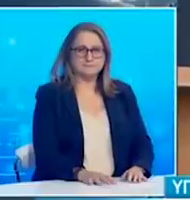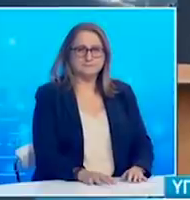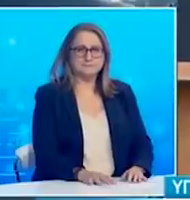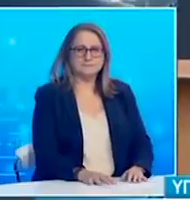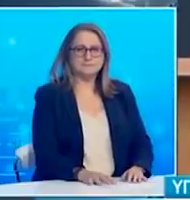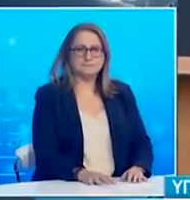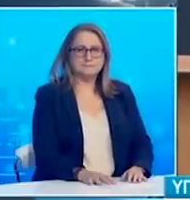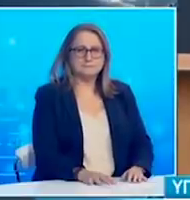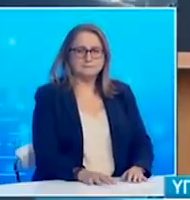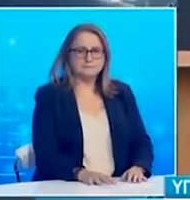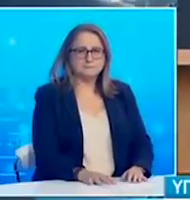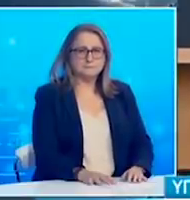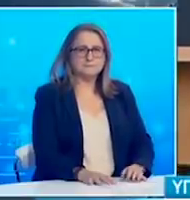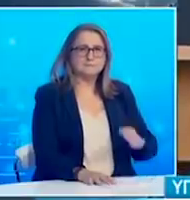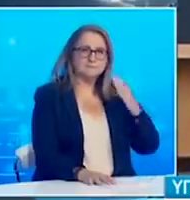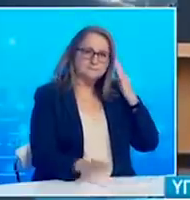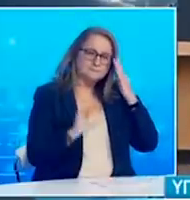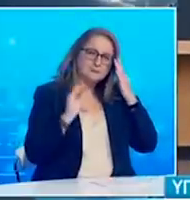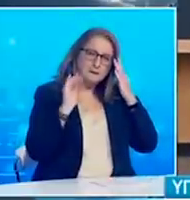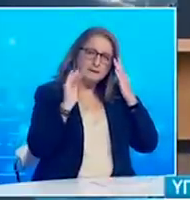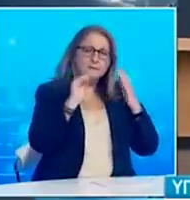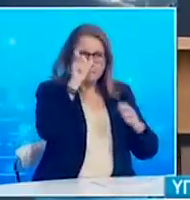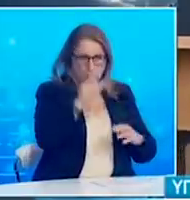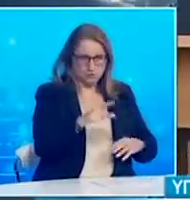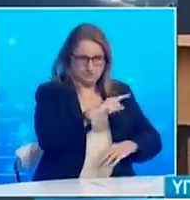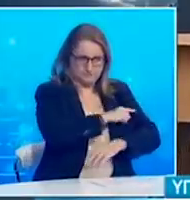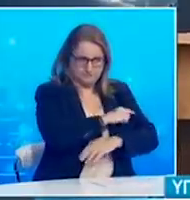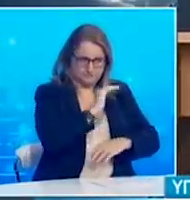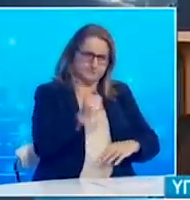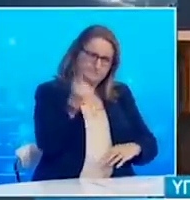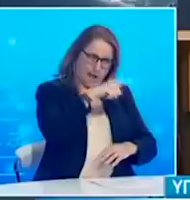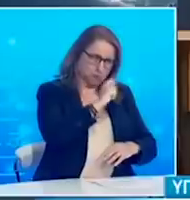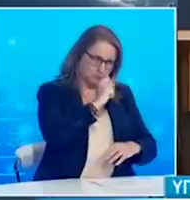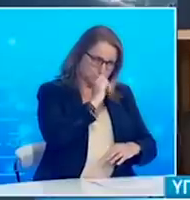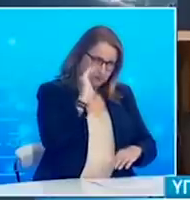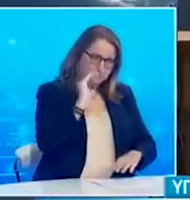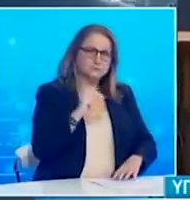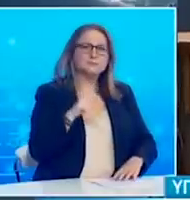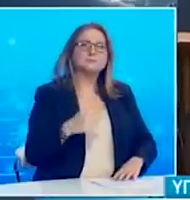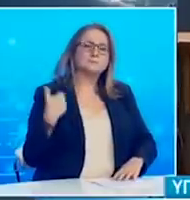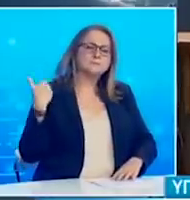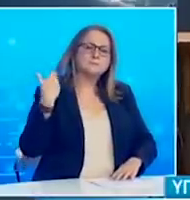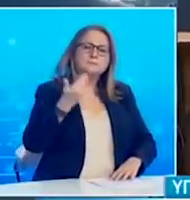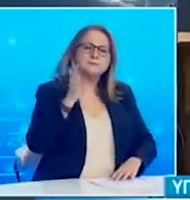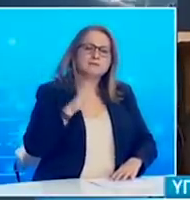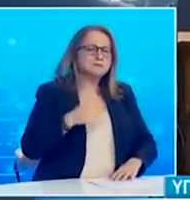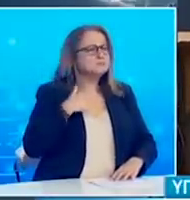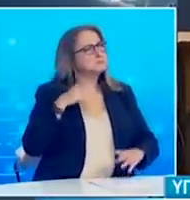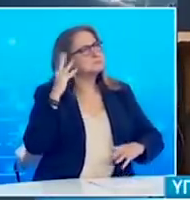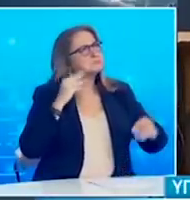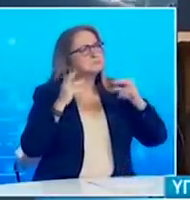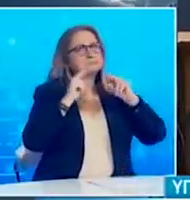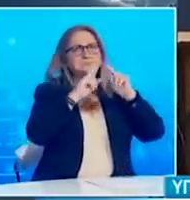Ευχαριστώ. Μία ερώτηση για τον κύριο Μαγιοργίνη. Ακούμε από τα διεθνή το τελευταίο διάστημα